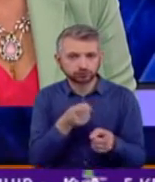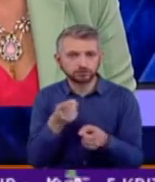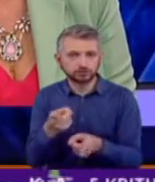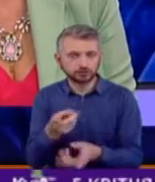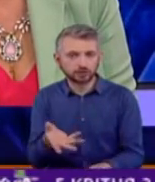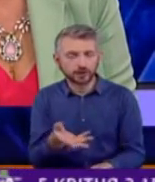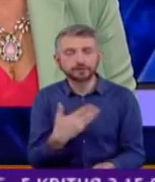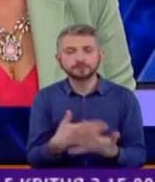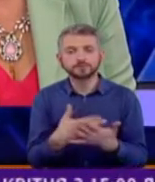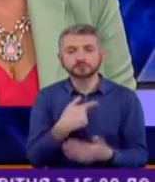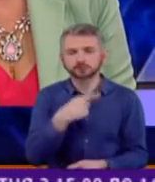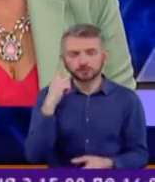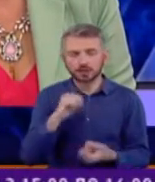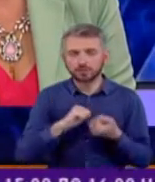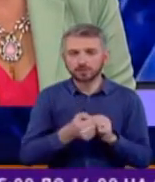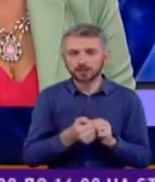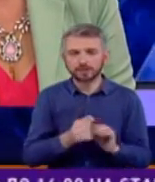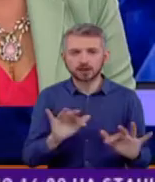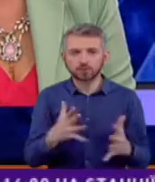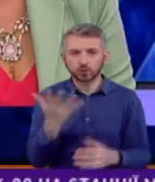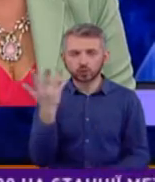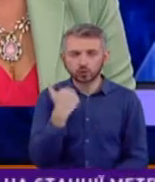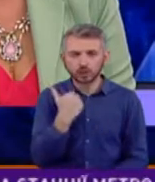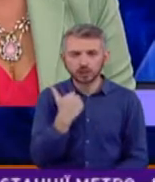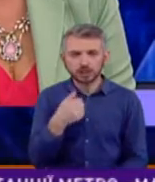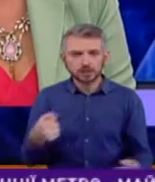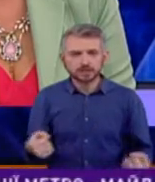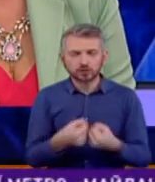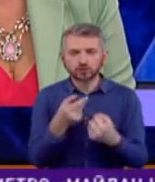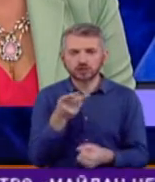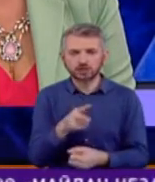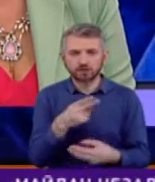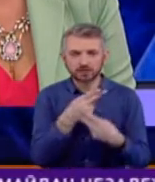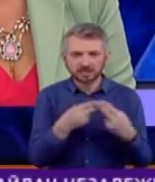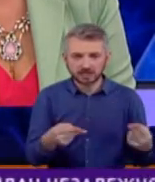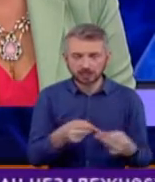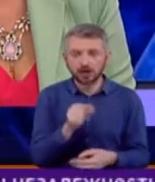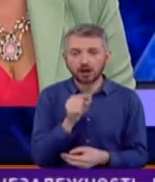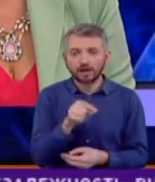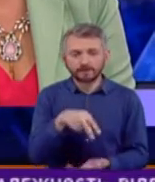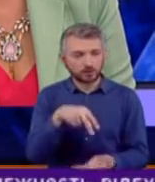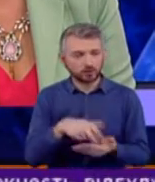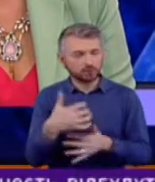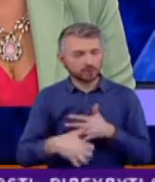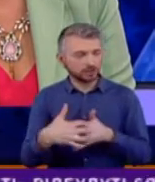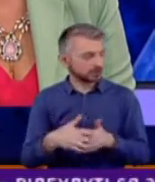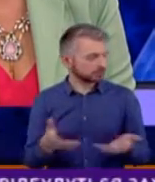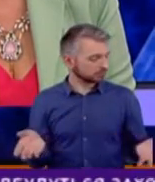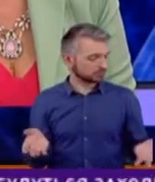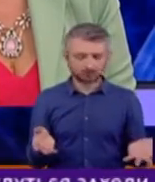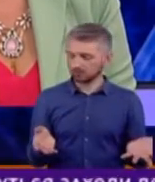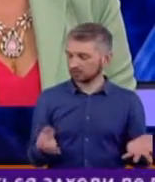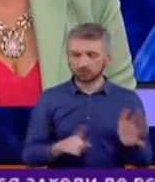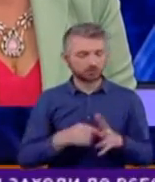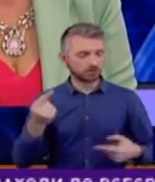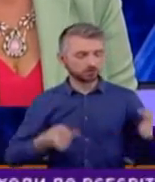гаїшників. От, наприклад, мені запам'ятався епізод, коли стикнулися два мерседеси, він стоїть посередині. І починається